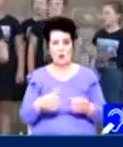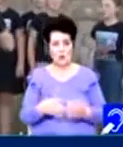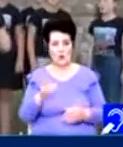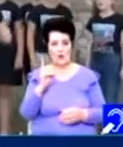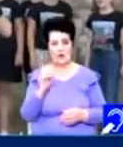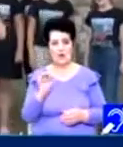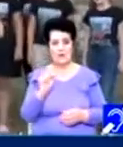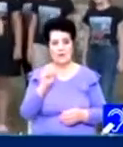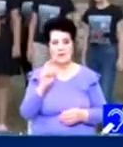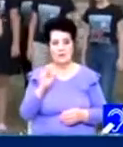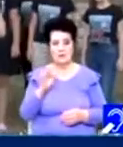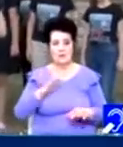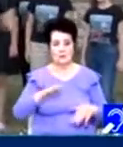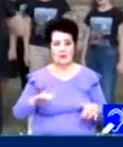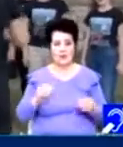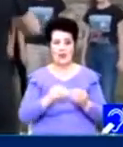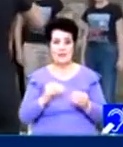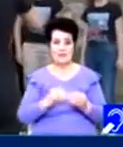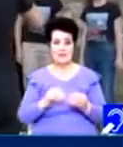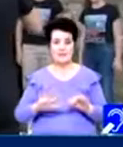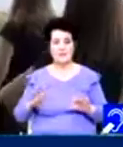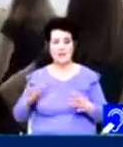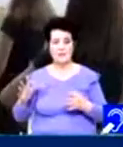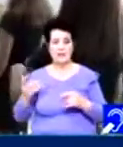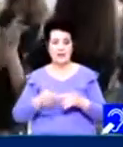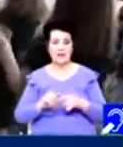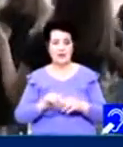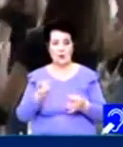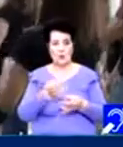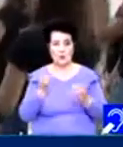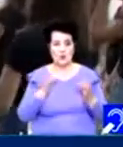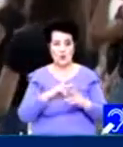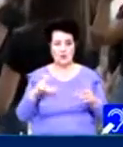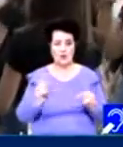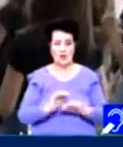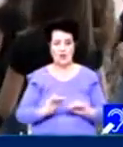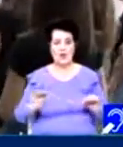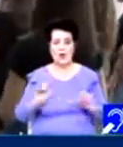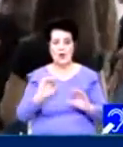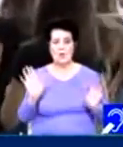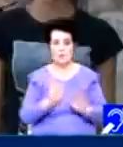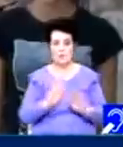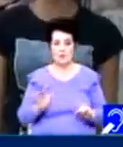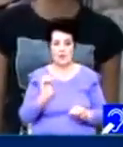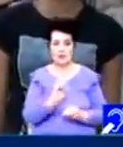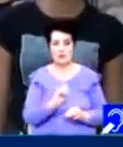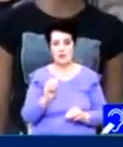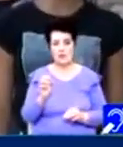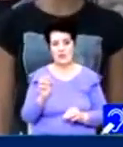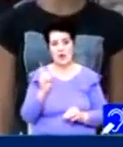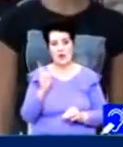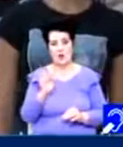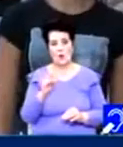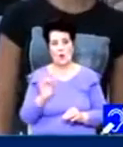din municipiul Soroca a participat la 10 de evenimente culturale. Elevii învață la școala de muzică Eugen Coca și spun că pentru ei muzica